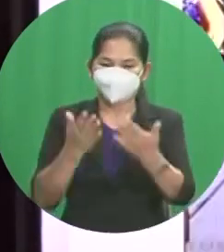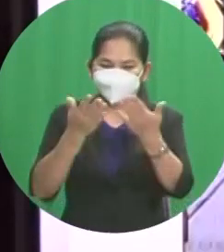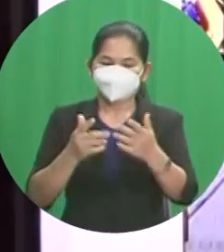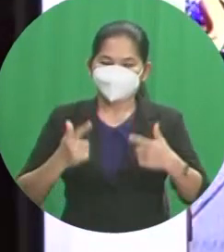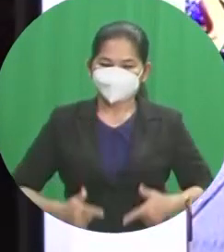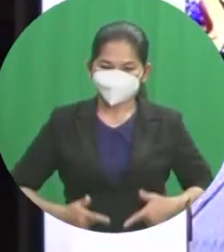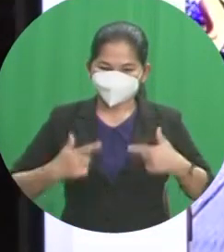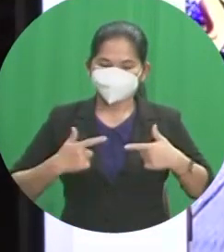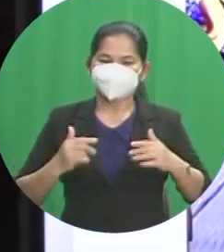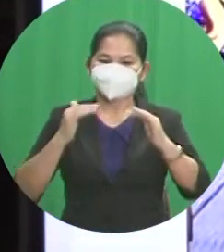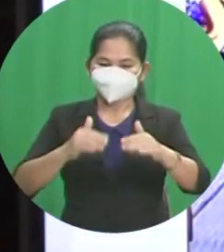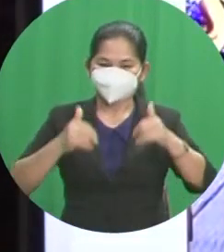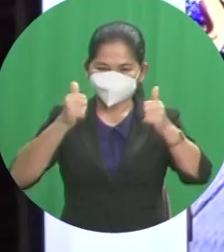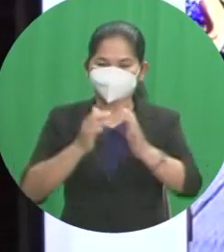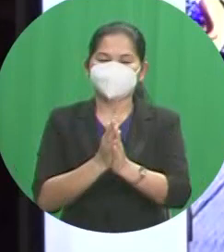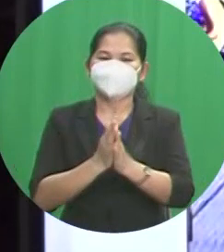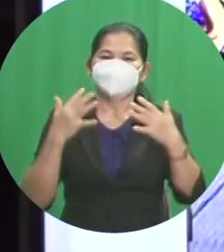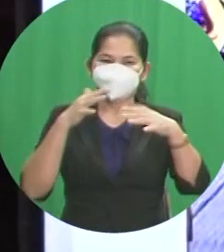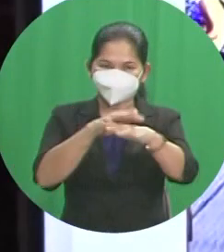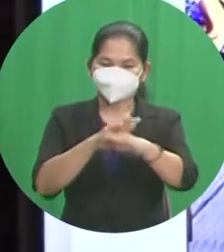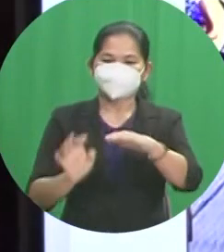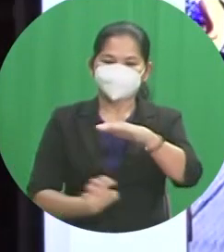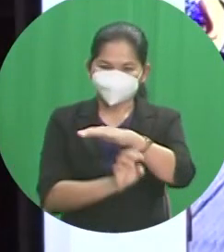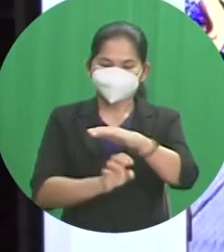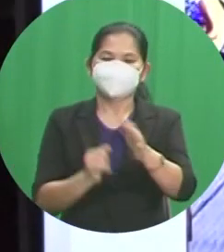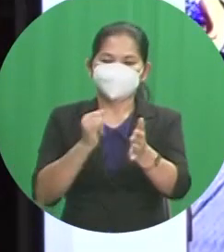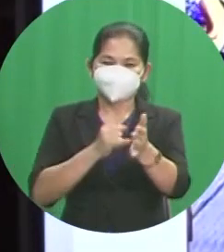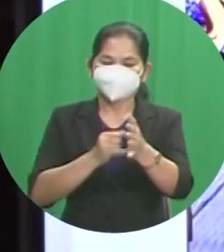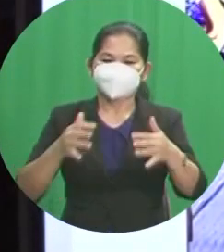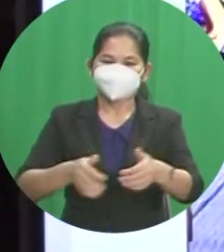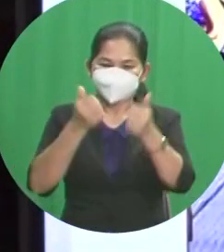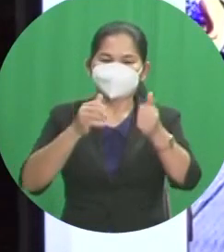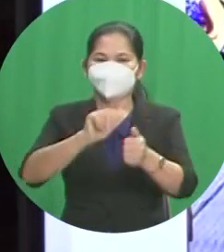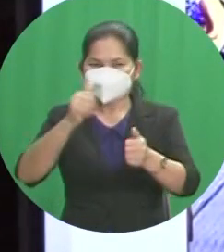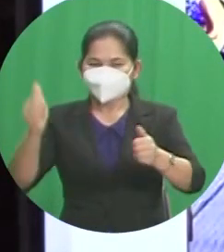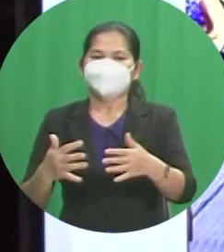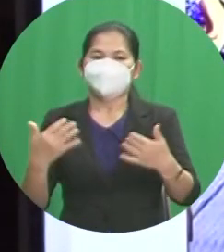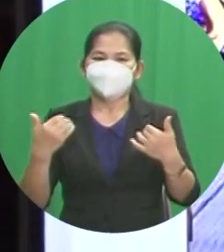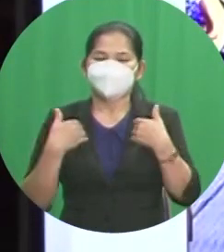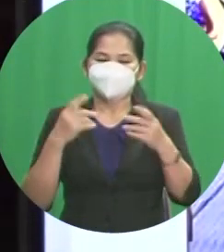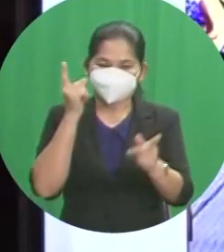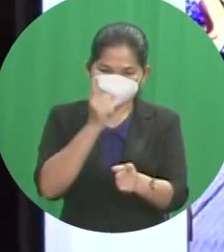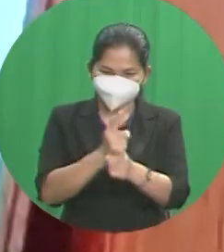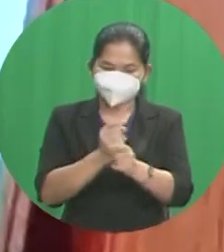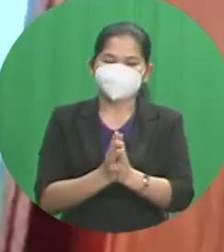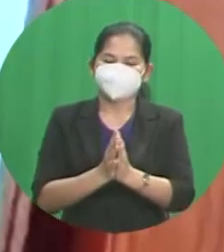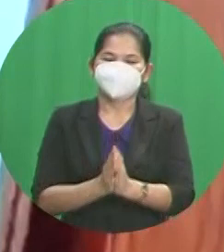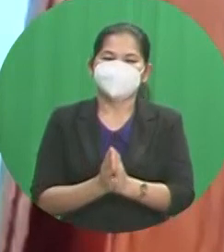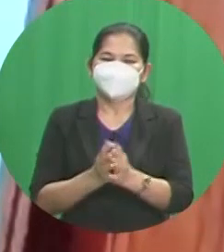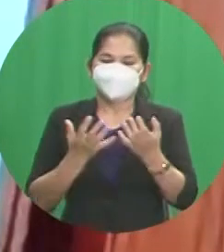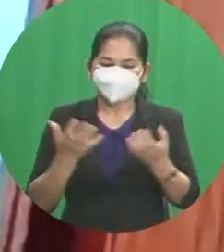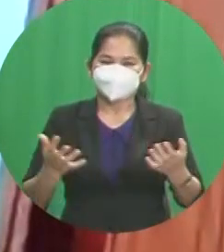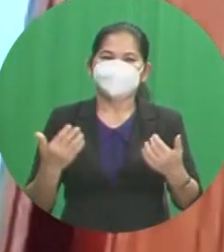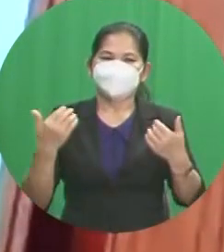វិតប្រកបដោយសមធម៌បរិយាបន្នធន់នឹងភាពងាយរងគ្រោះឬវិបត្តិនានាគឺយើងត្រូវរួមគ្នាធ្វើឲ្យប្រព័ន្ធស្បៀងរ